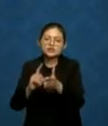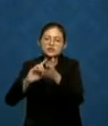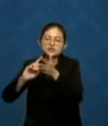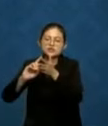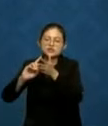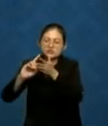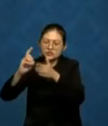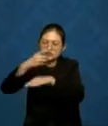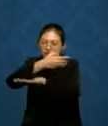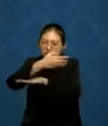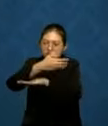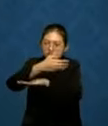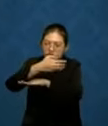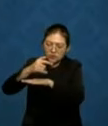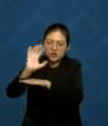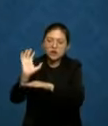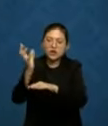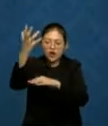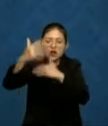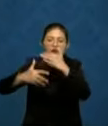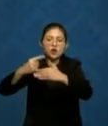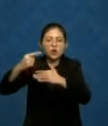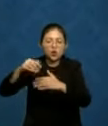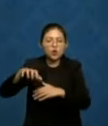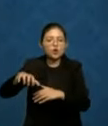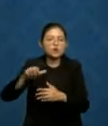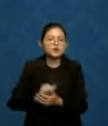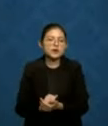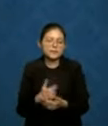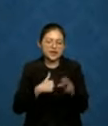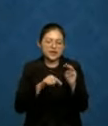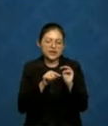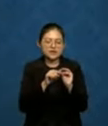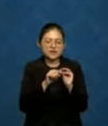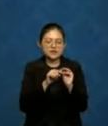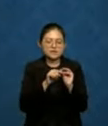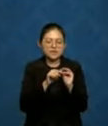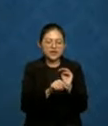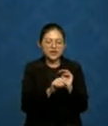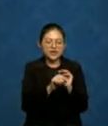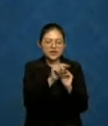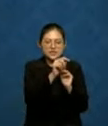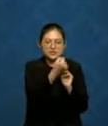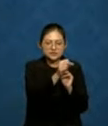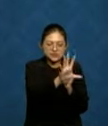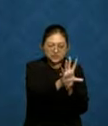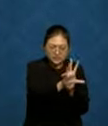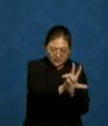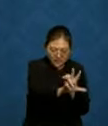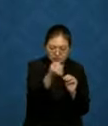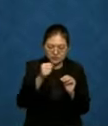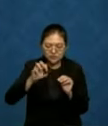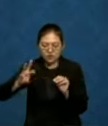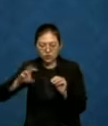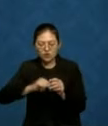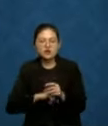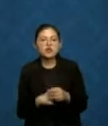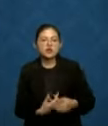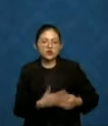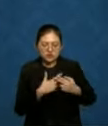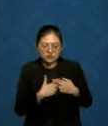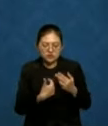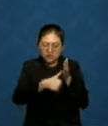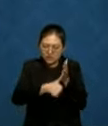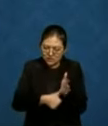โลกได้จากหมายเหตุที่13และหมายเหตุ 16พบว่าทางหน่วยงานมีลูกหนี้ความรับผิดชอบทาง